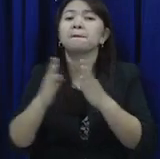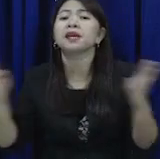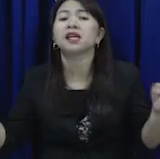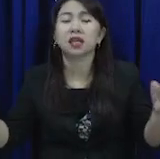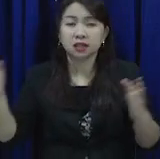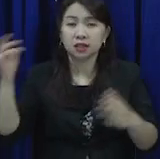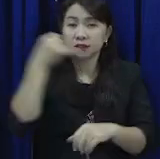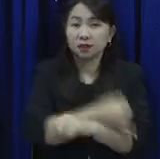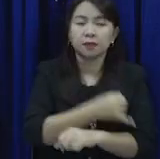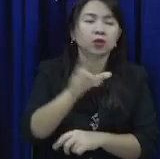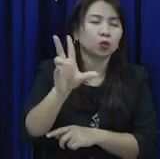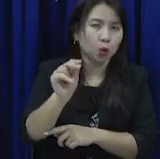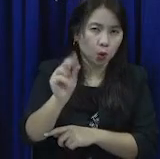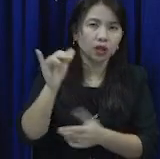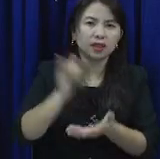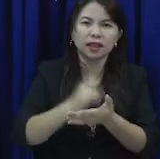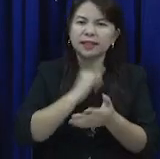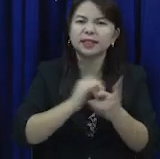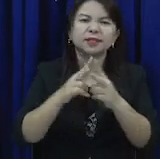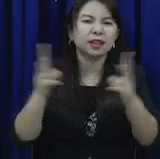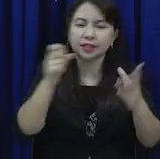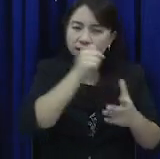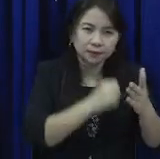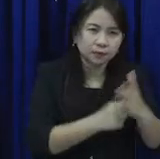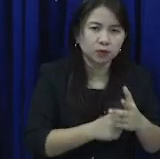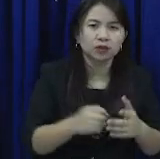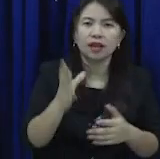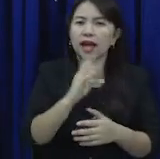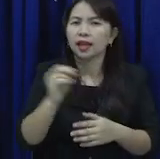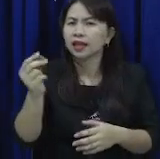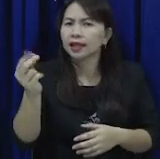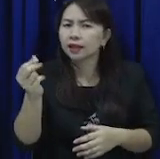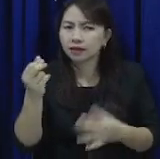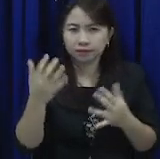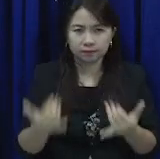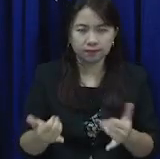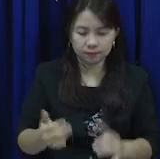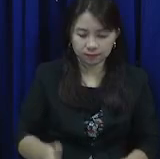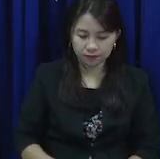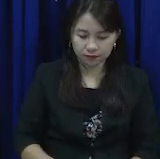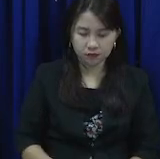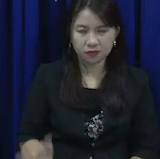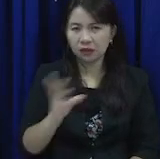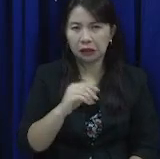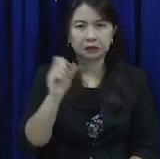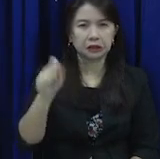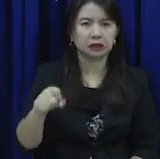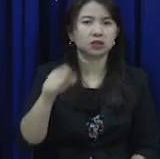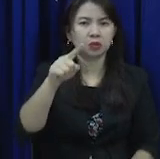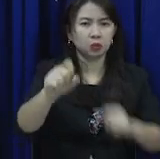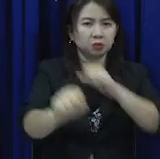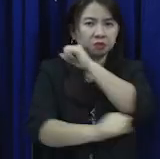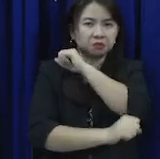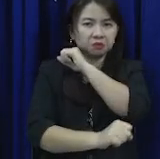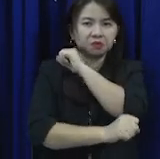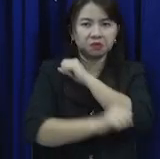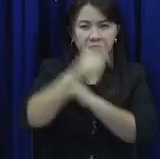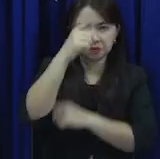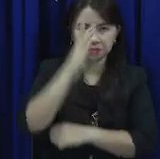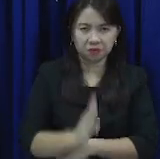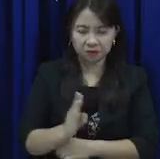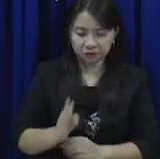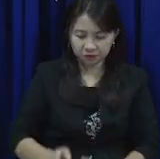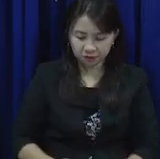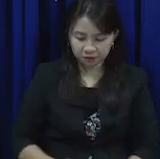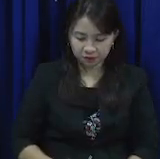pero kita niyo ah pinagdadamot niyo pa sa Diyos no Sorry hindi pinagdadamot ninanakaw natin sa Diyos